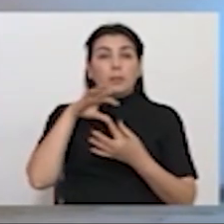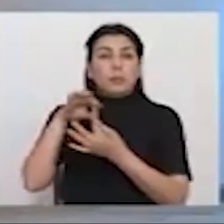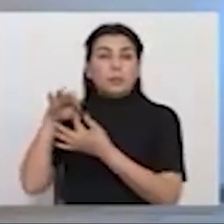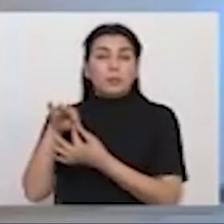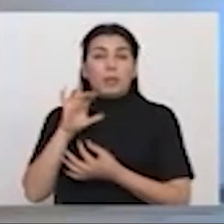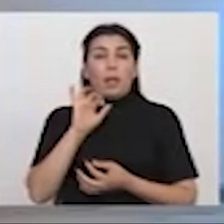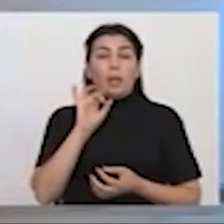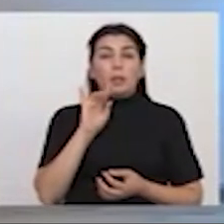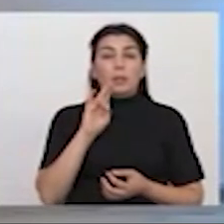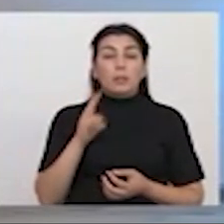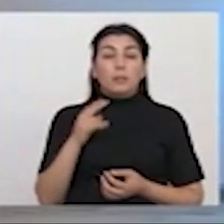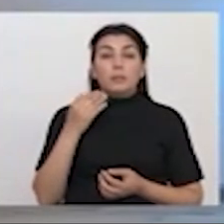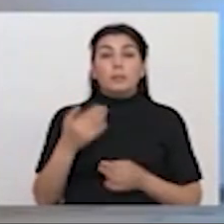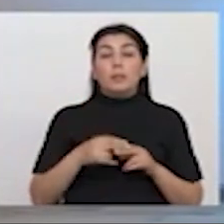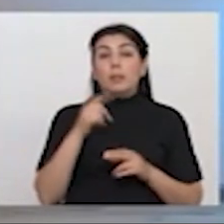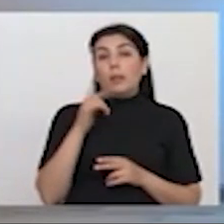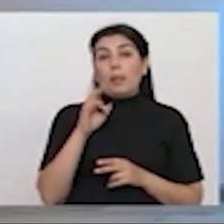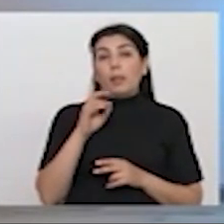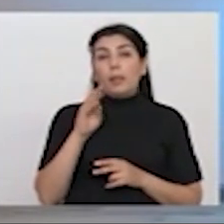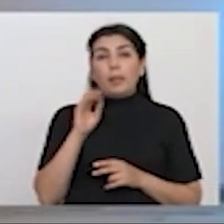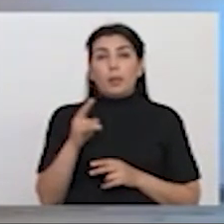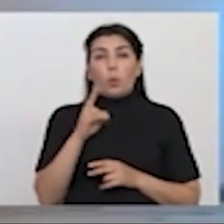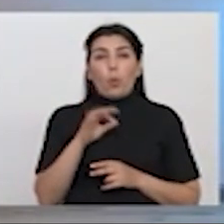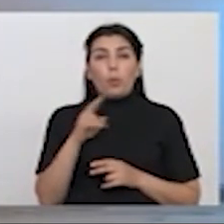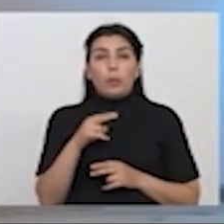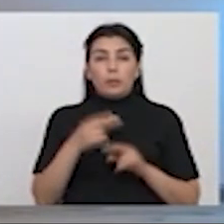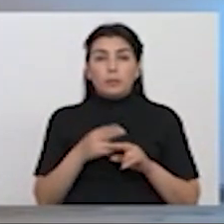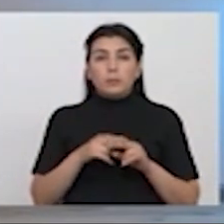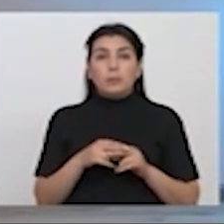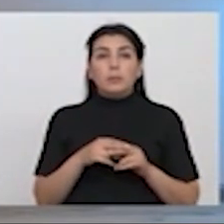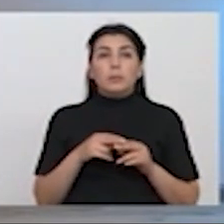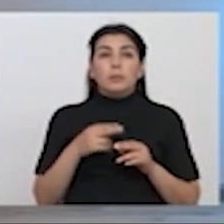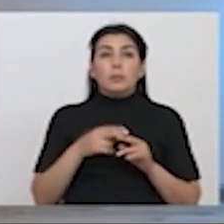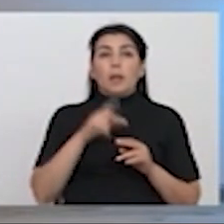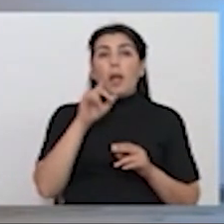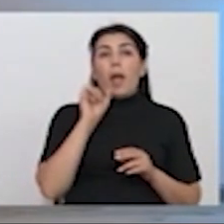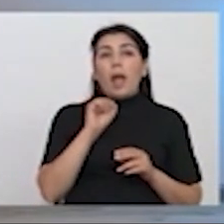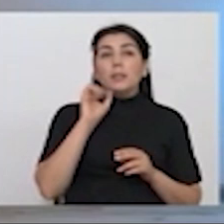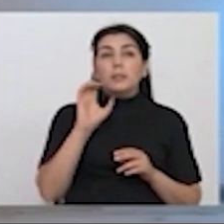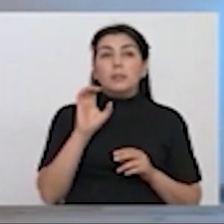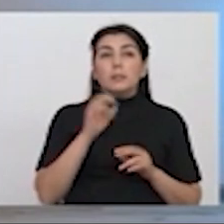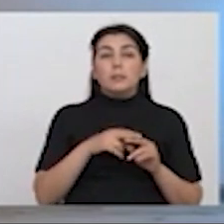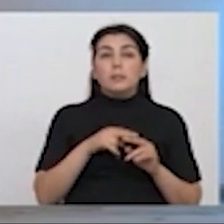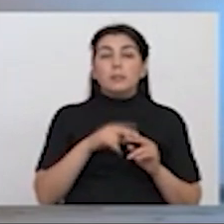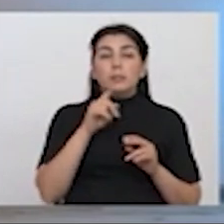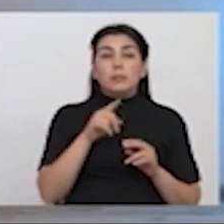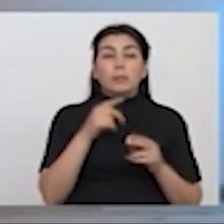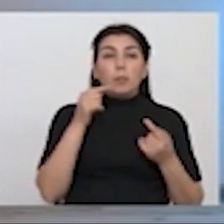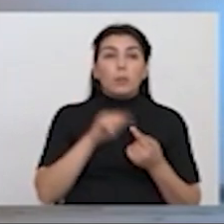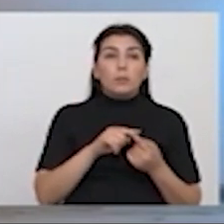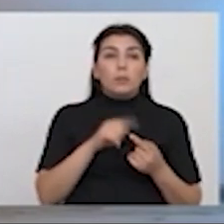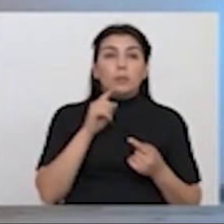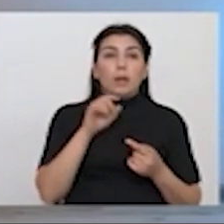sintezlab olib, genetik kod jadvalidan foydalangan holda ASA trianinga mos